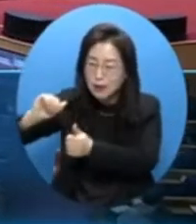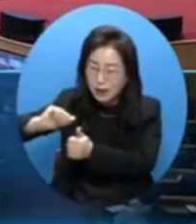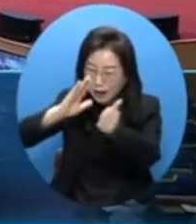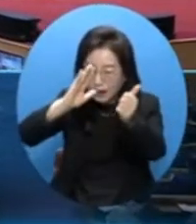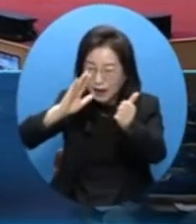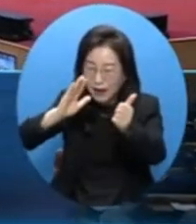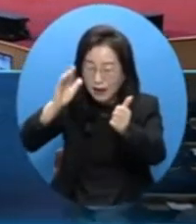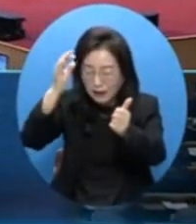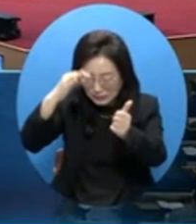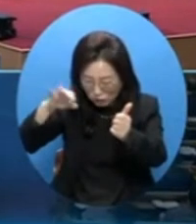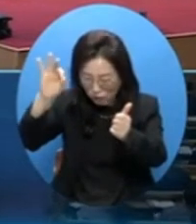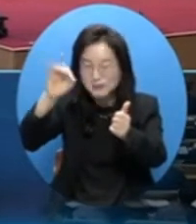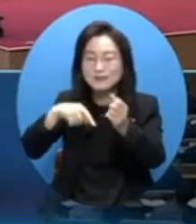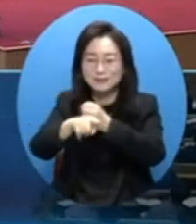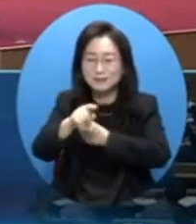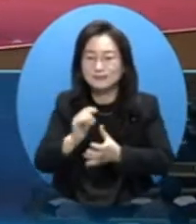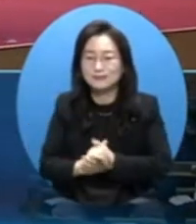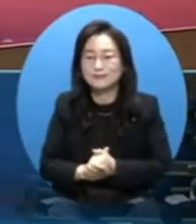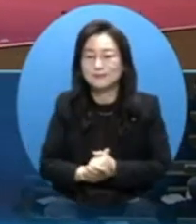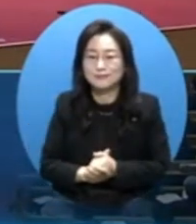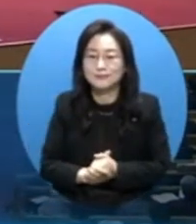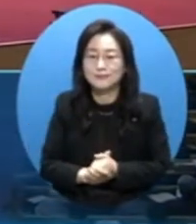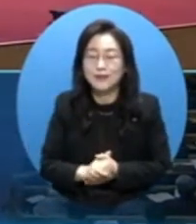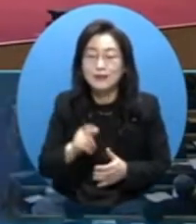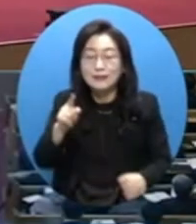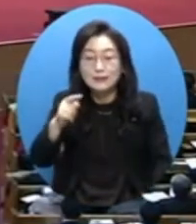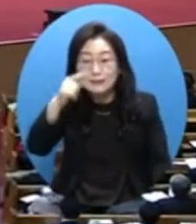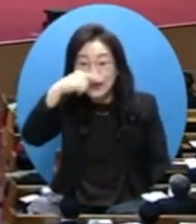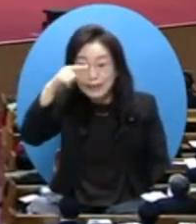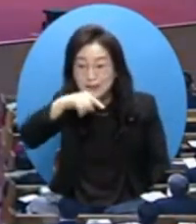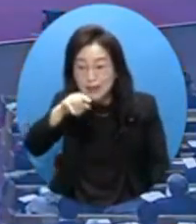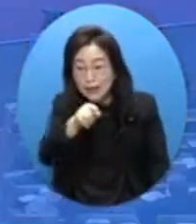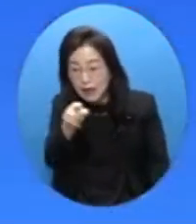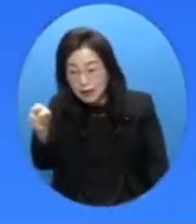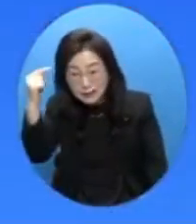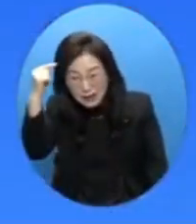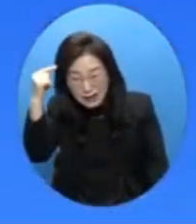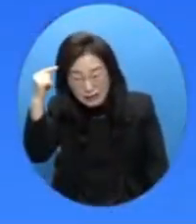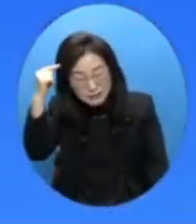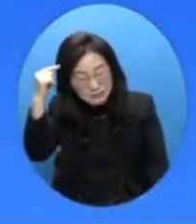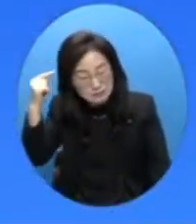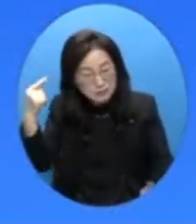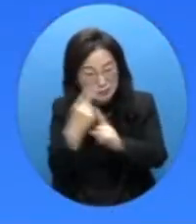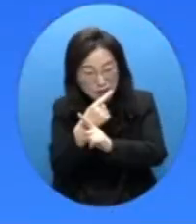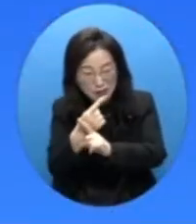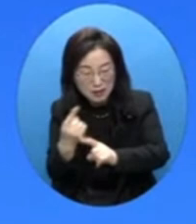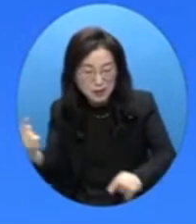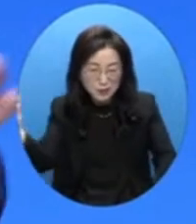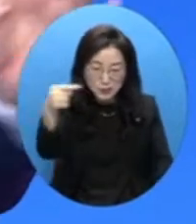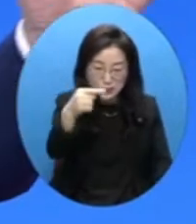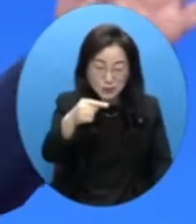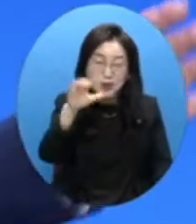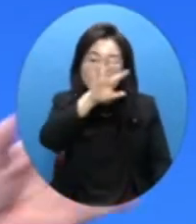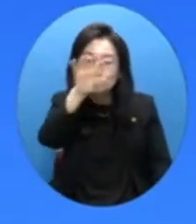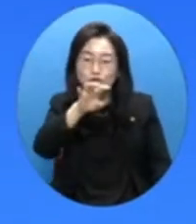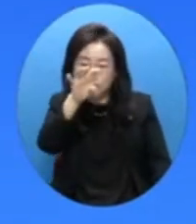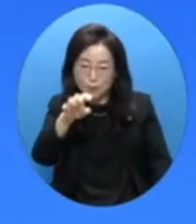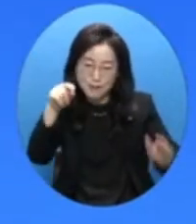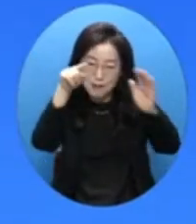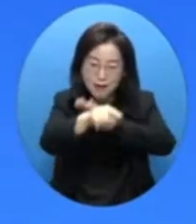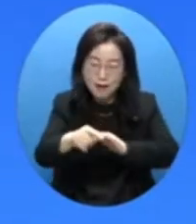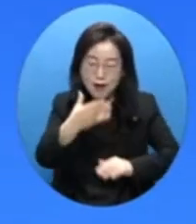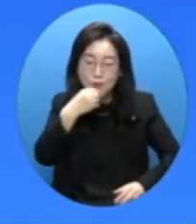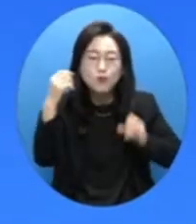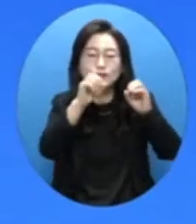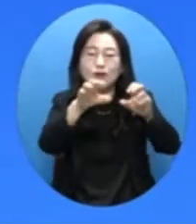인정함이라 그래서 아시아로 가려던 발걸음을 돌려서 유럽으로 발꿈을 들어서 온 유럽을 복음한 것이